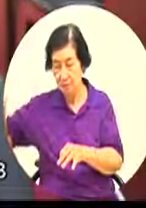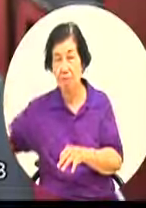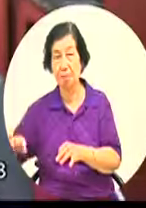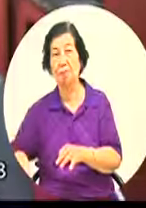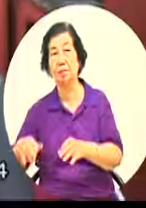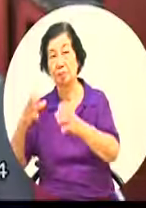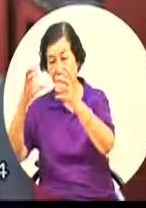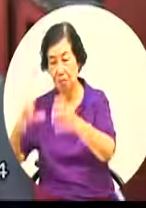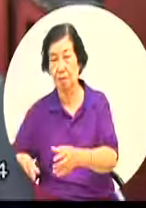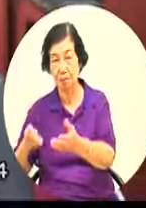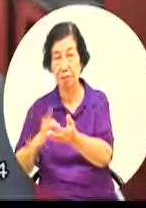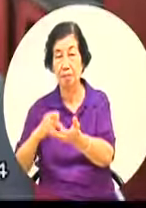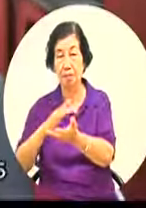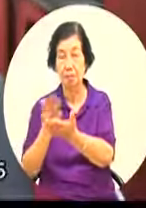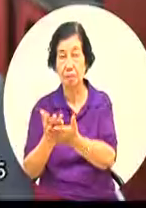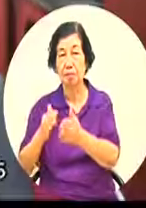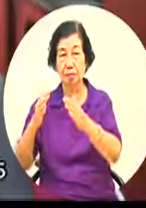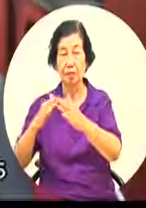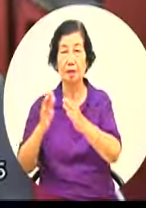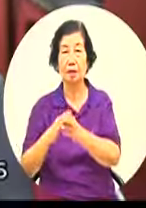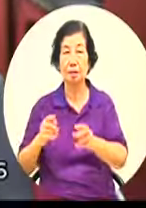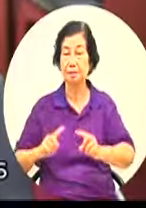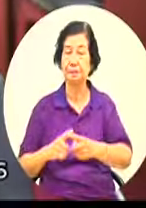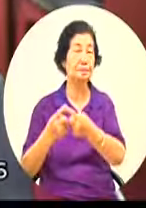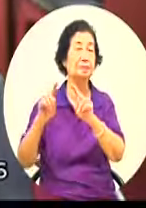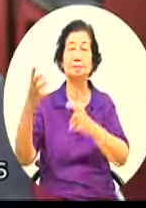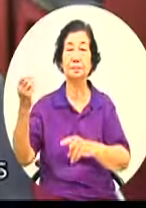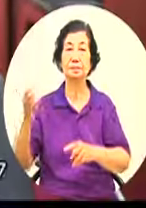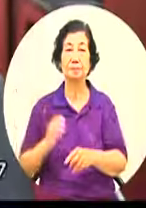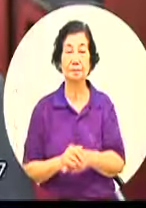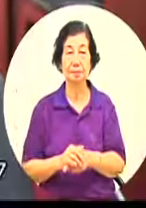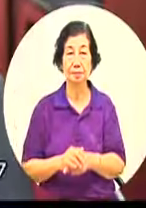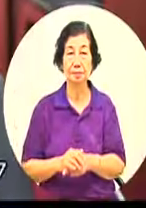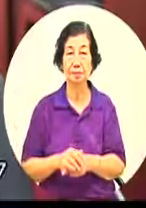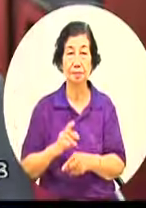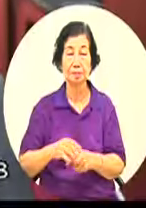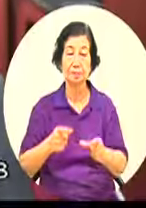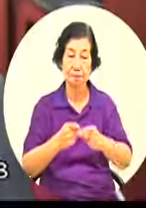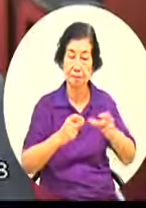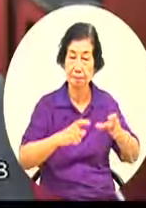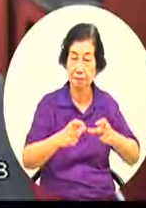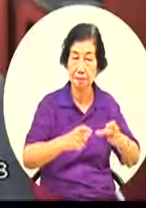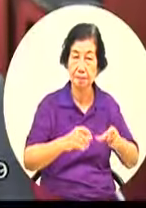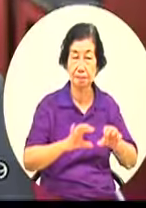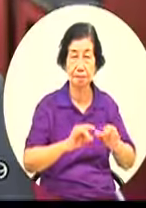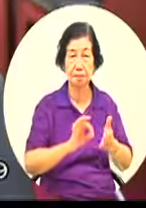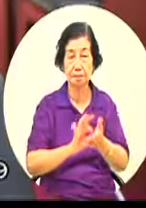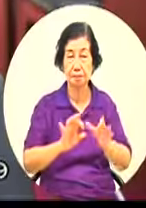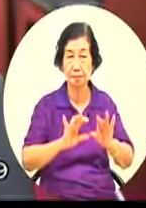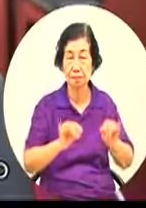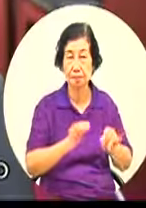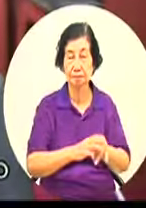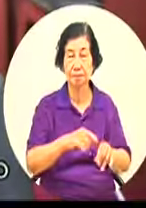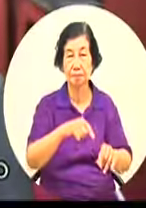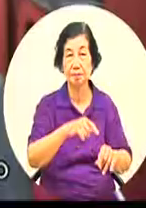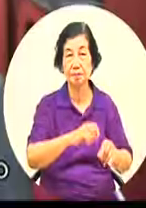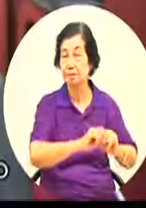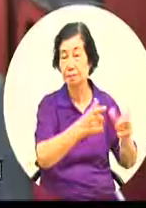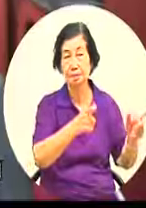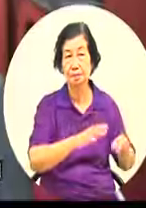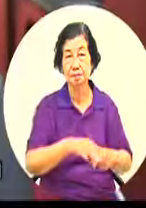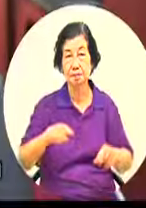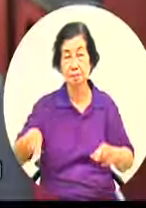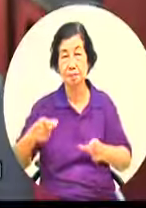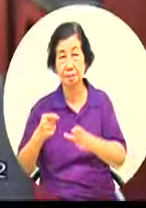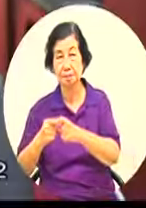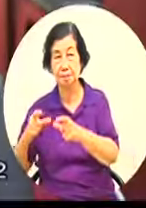不会有什么争议，因为那不是公园用地，那是学校用地哦。那是不是可以请市长回答本席刚刚雅静所